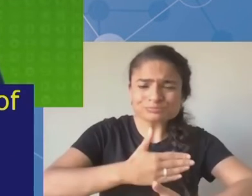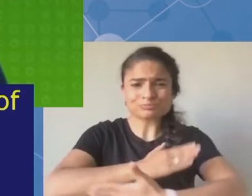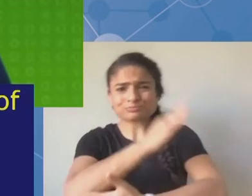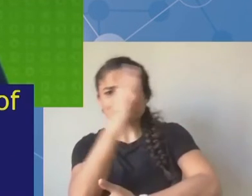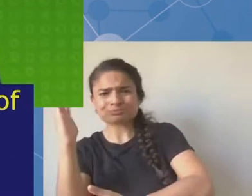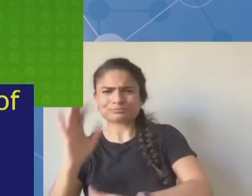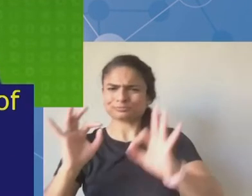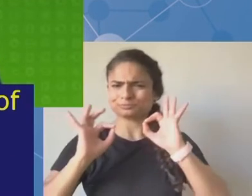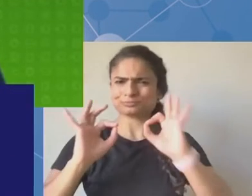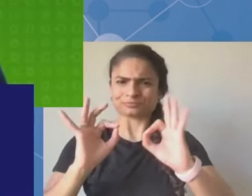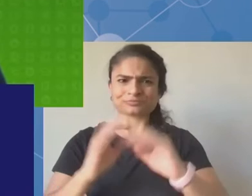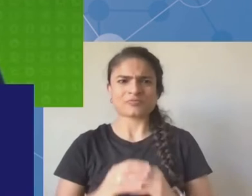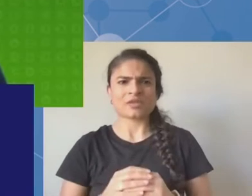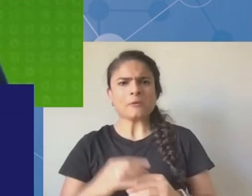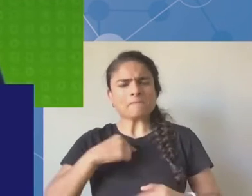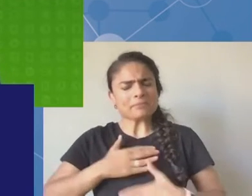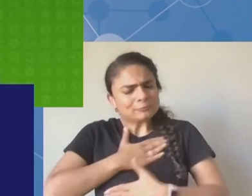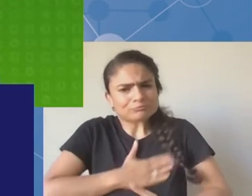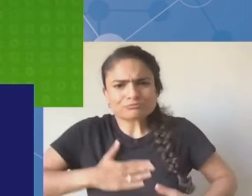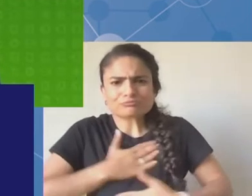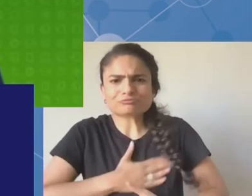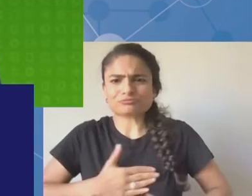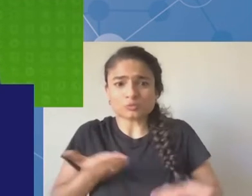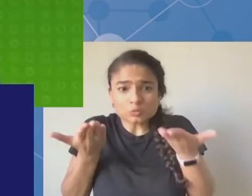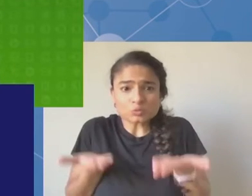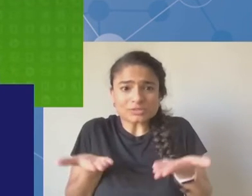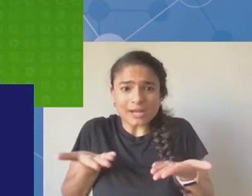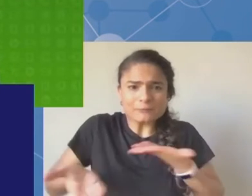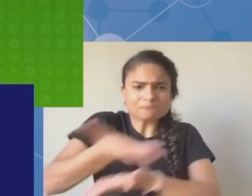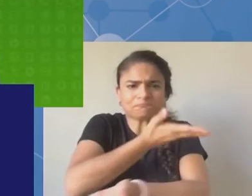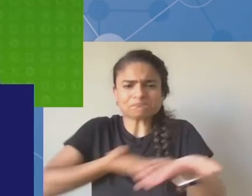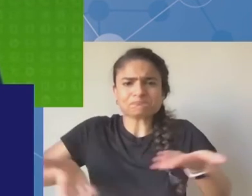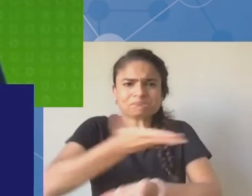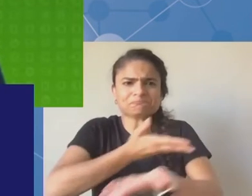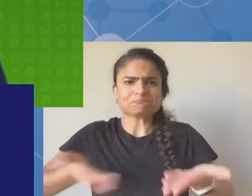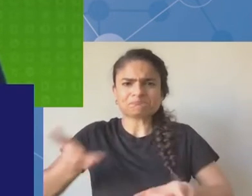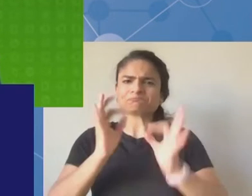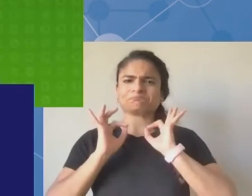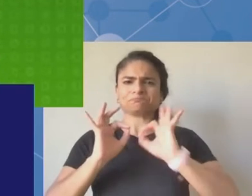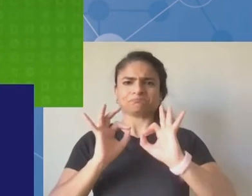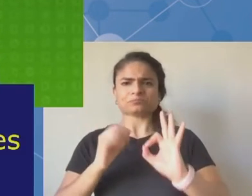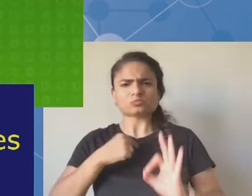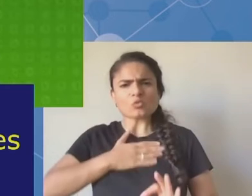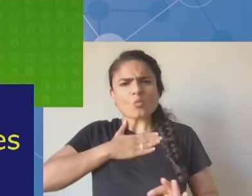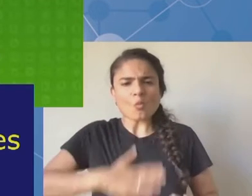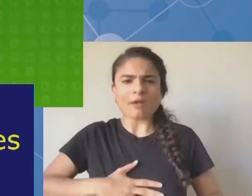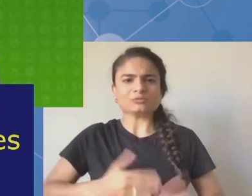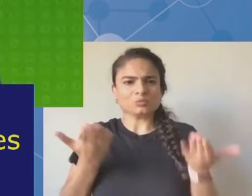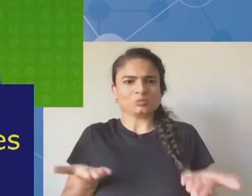мне возможности высказаться. Позвольте мне поблагодарить всех за работу, особенно Анриет, за то,